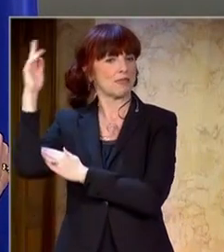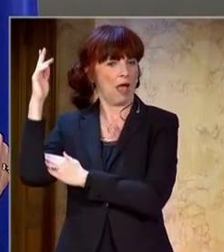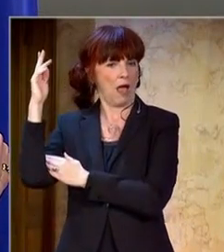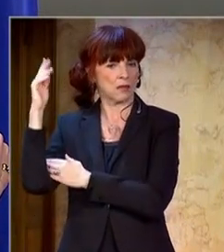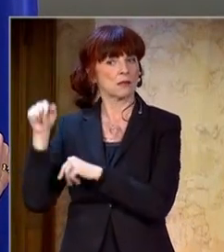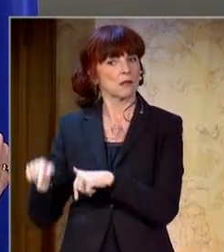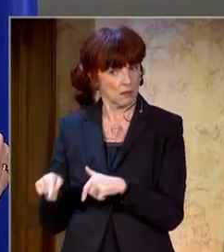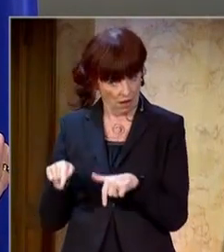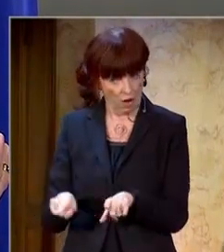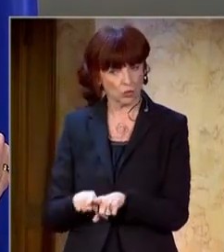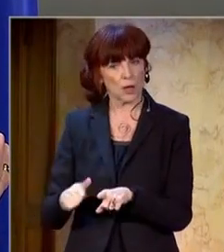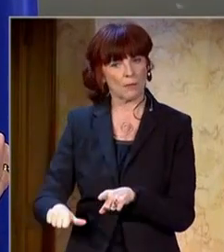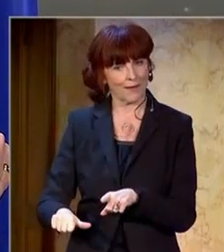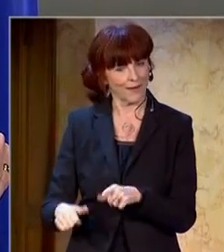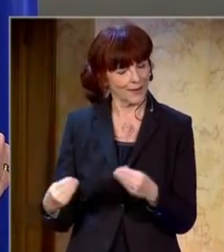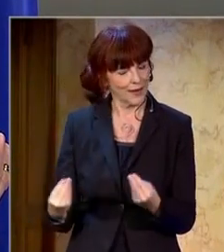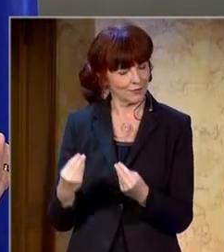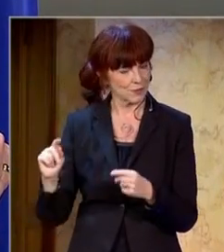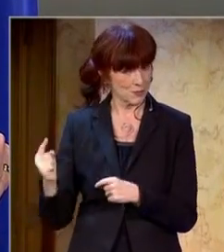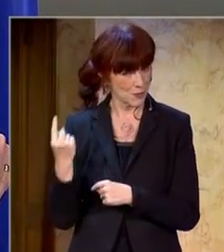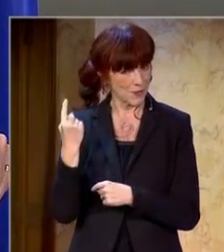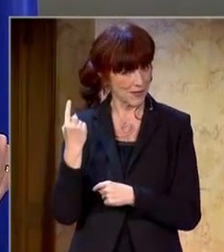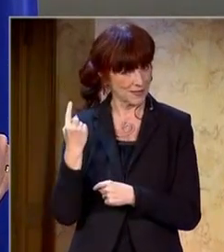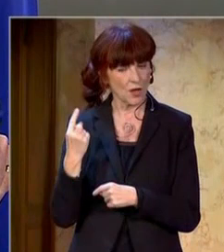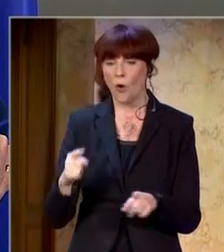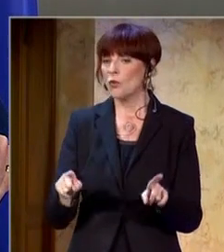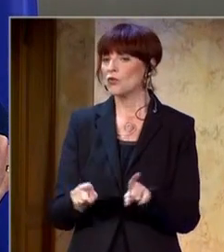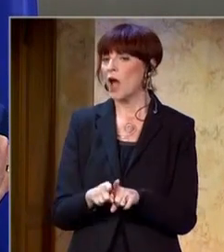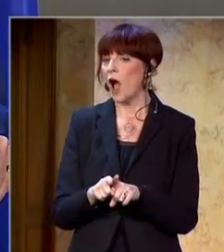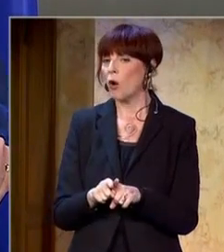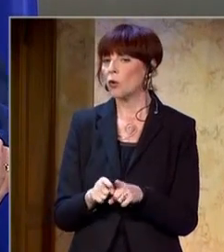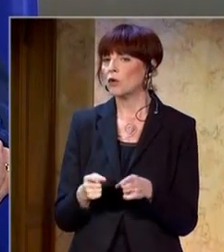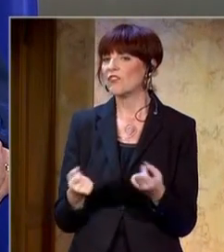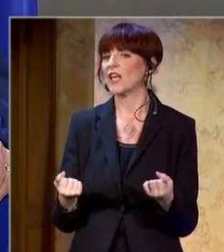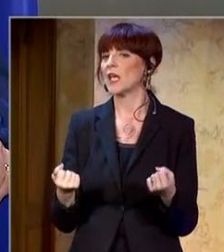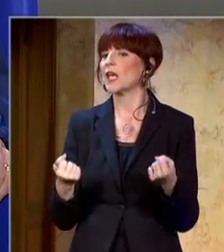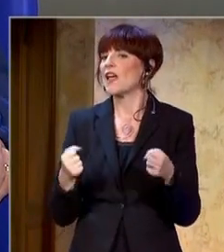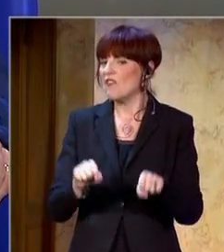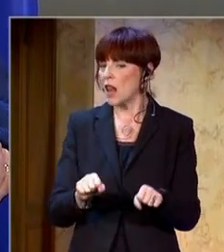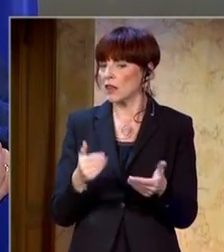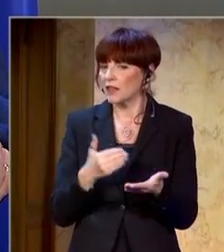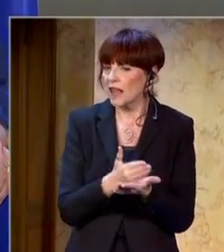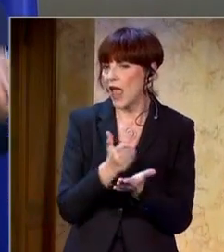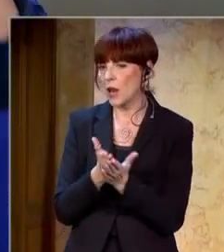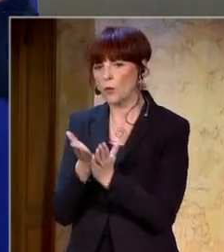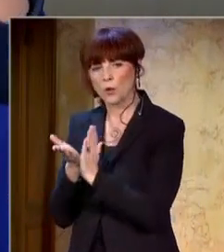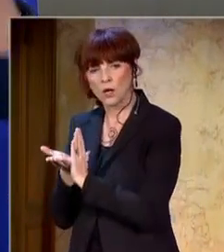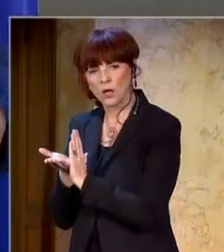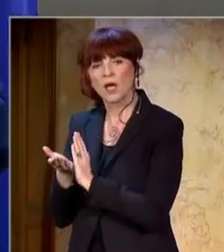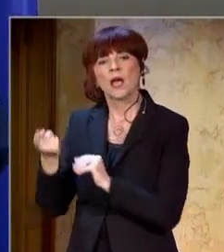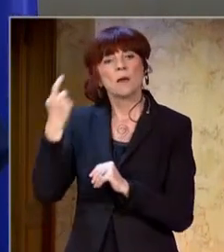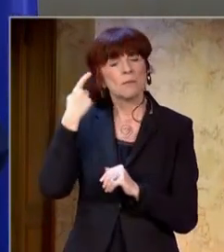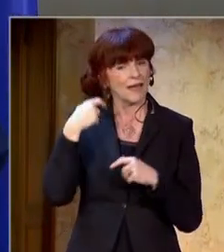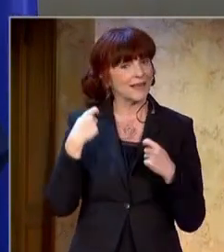Stelle betonen. Ich möchte auch betonen, dass es neben der Gewaltenteilung so etwas gibt in der österreichischen Bundesverfassung wie eine